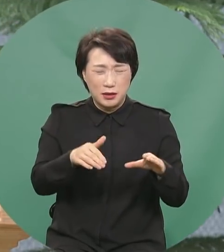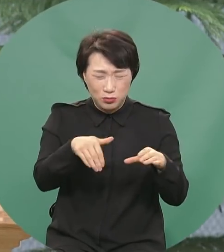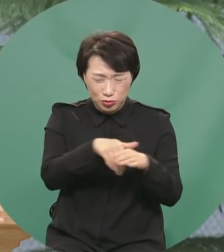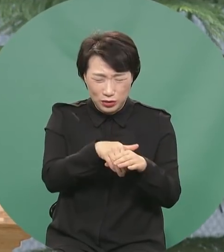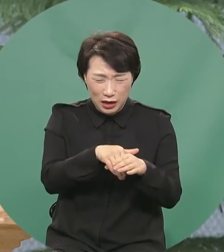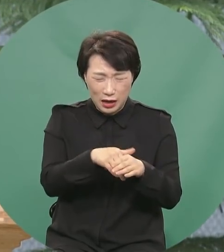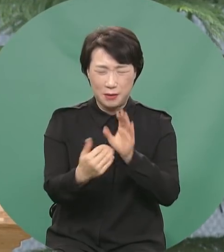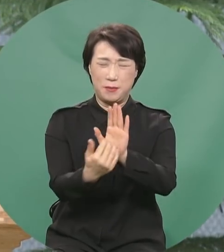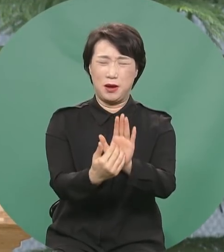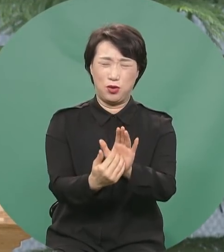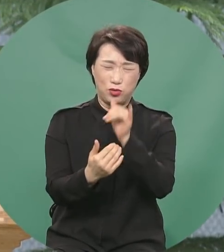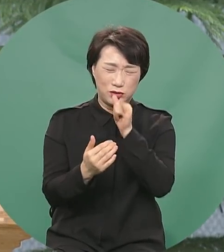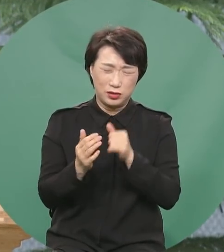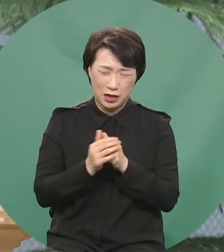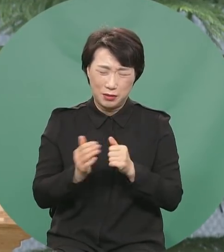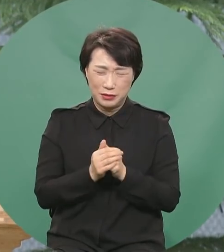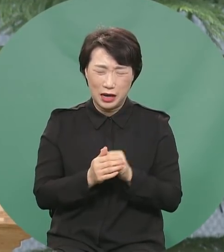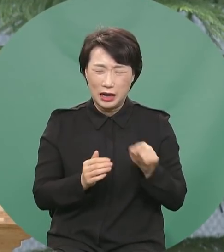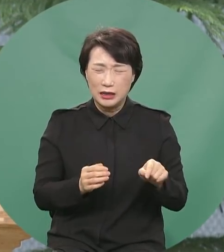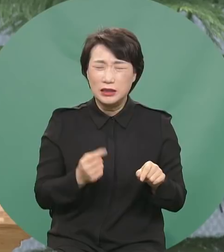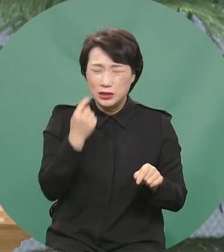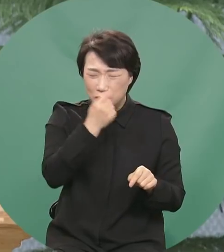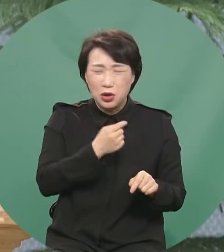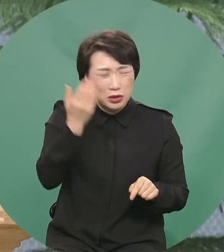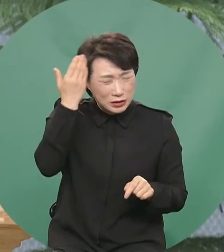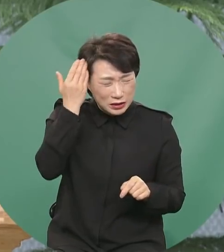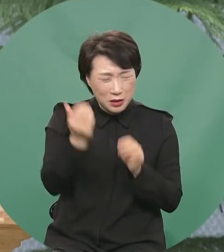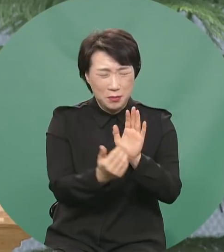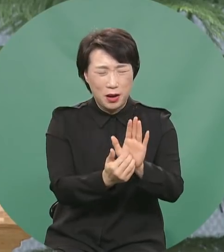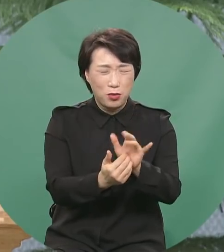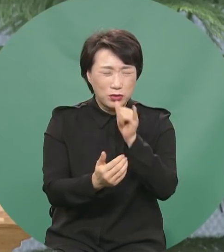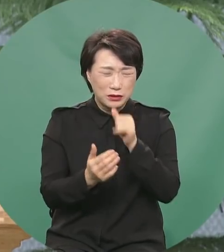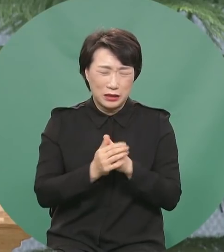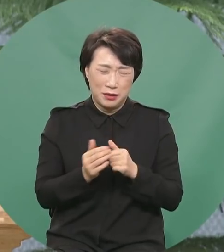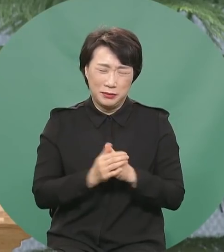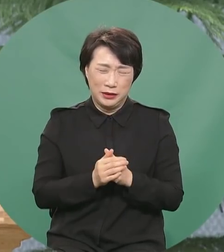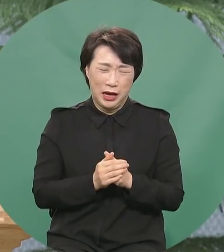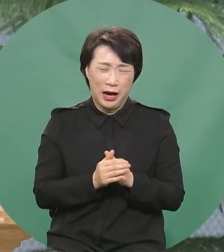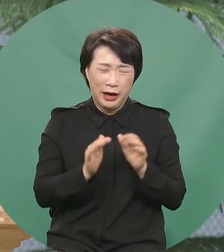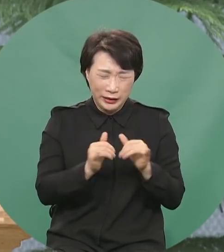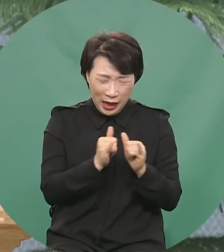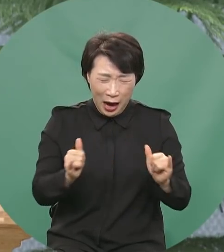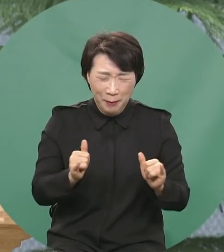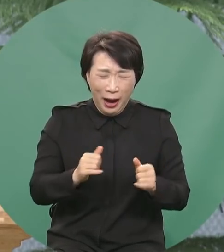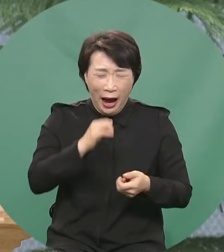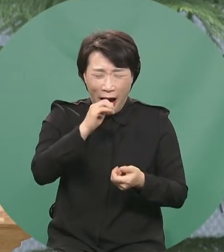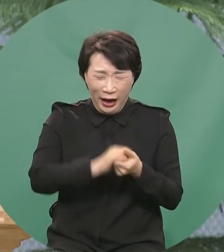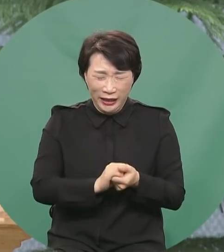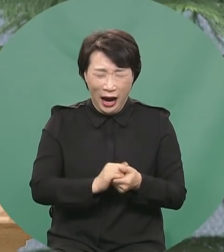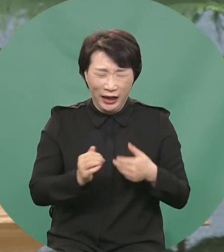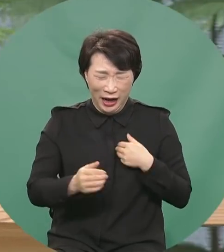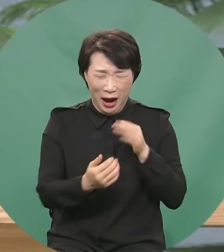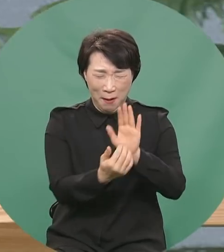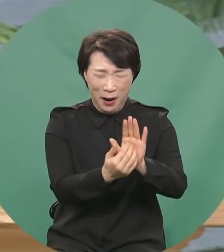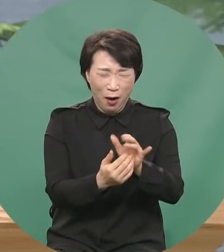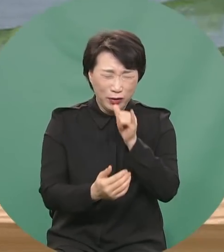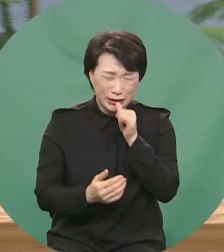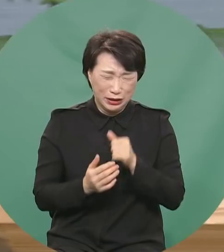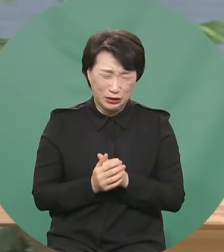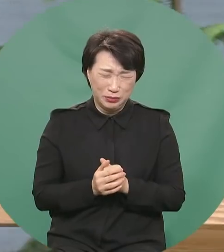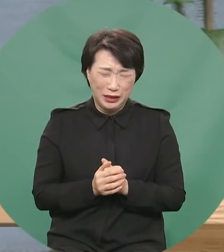가로막기 때문이었습니다. 이성적인 지식이 가로막기 때문입니다. 사람의 한계가 가로막기